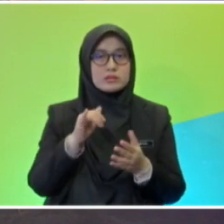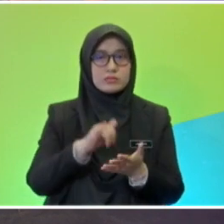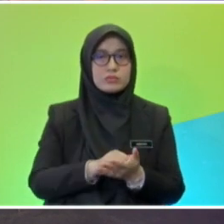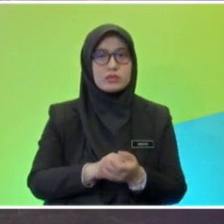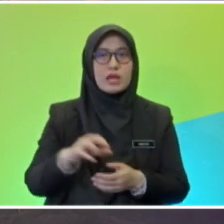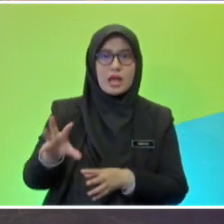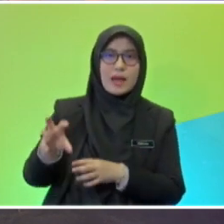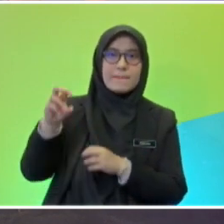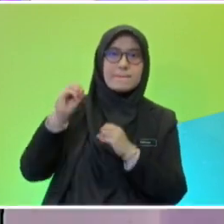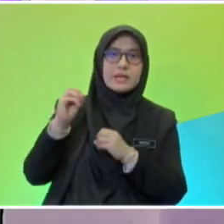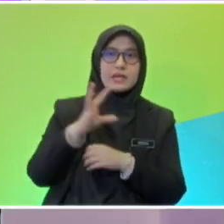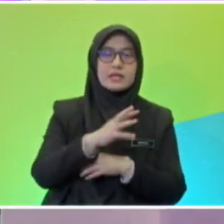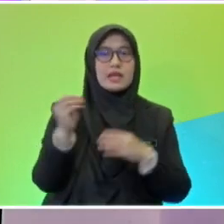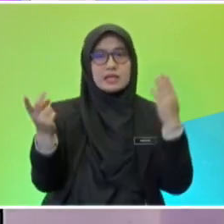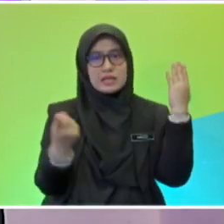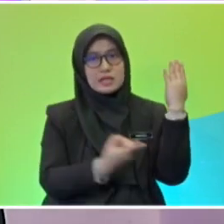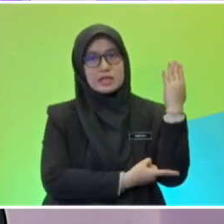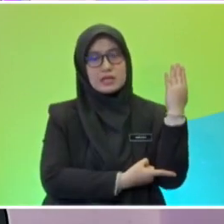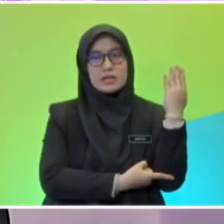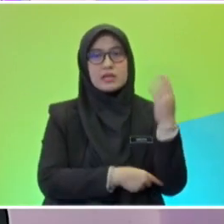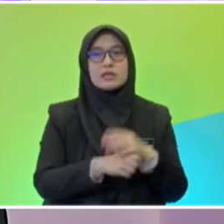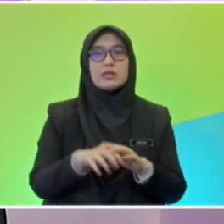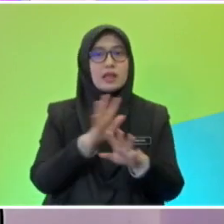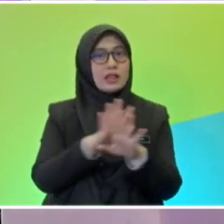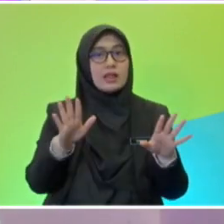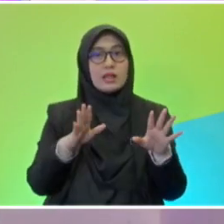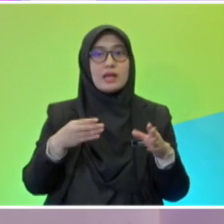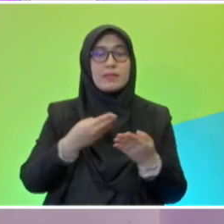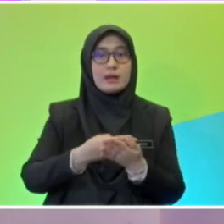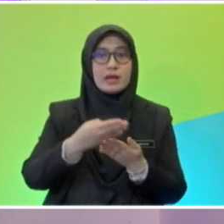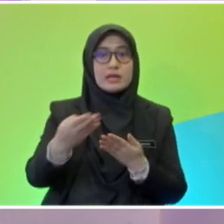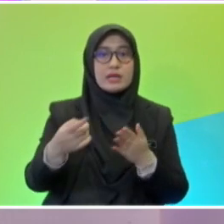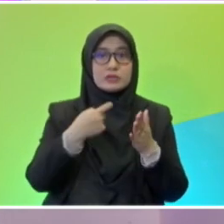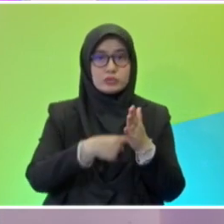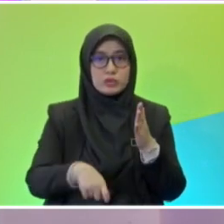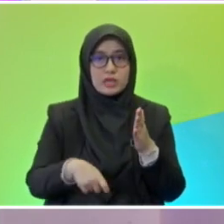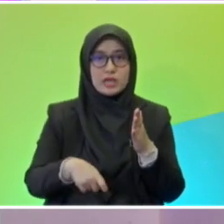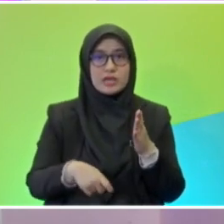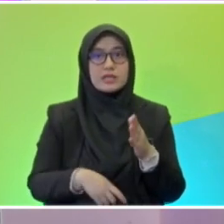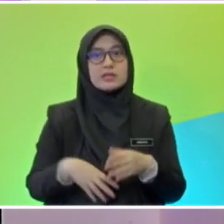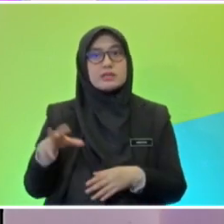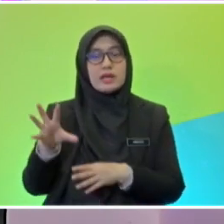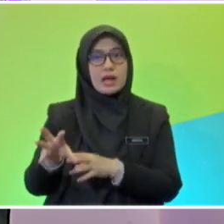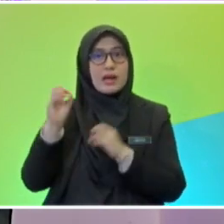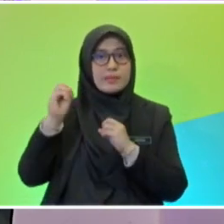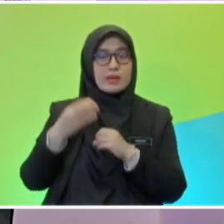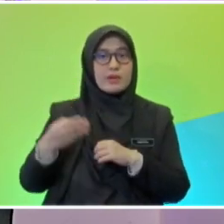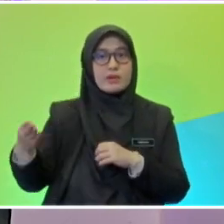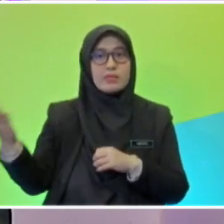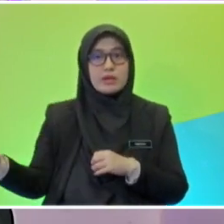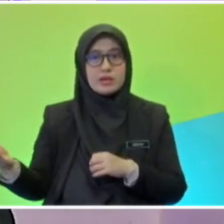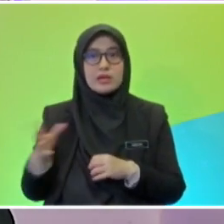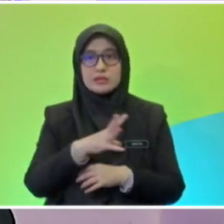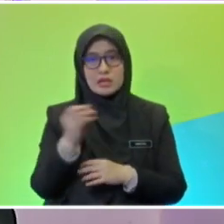Surabaya Cukai tak bayar Cukai rampas dah rampas inilah yang memberi tekanan kepada penduduk